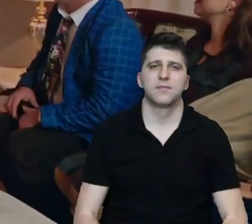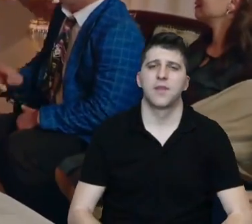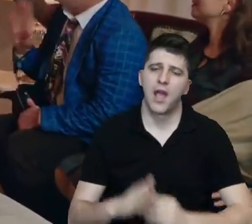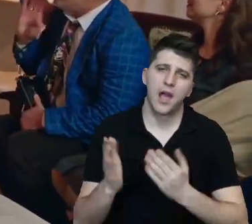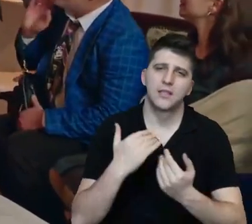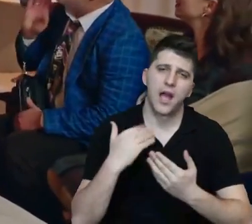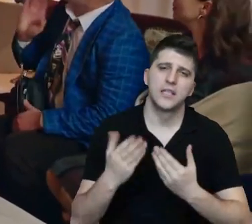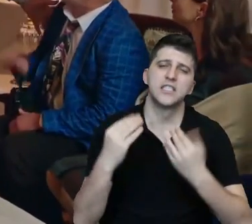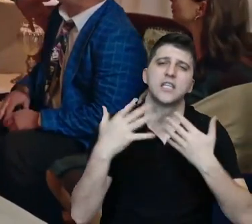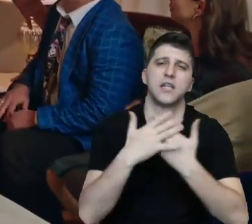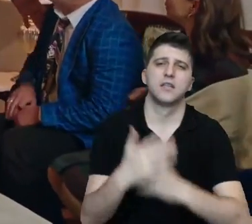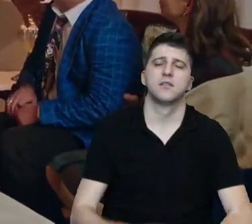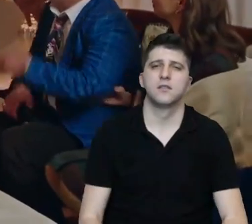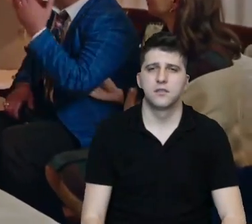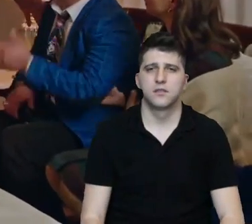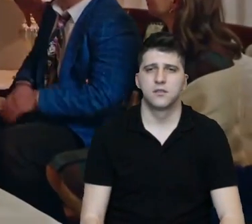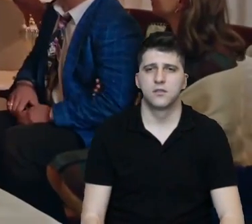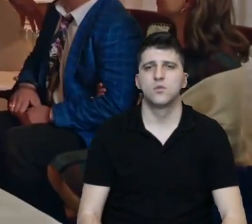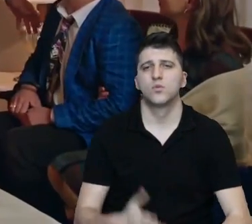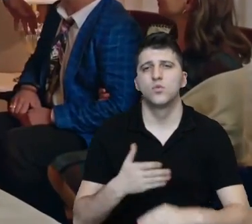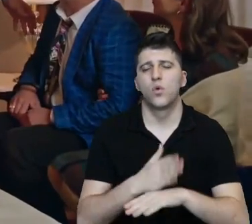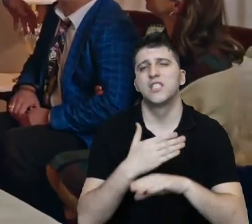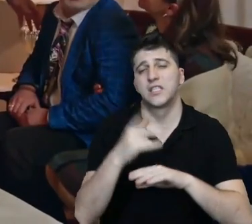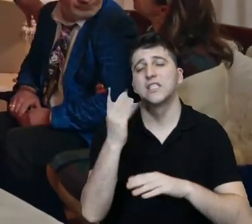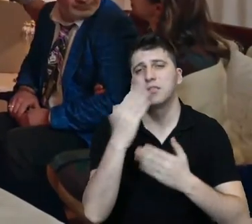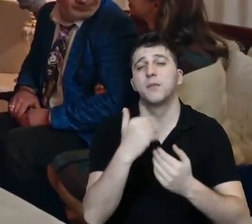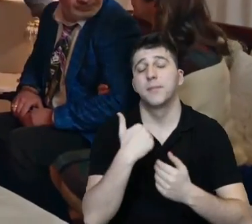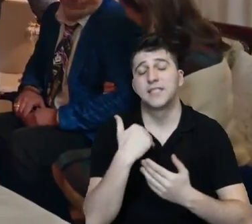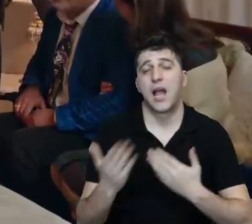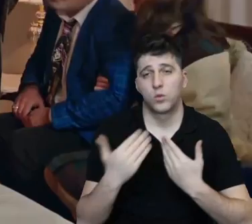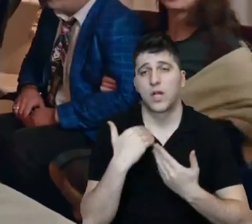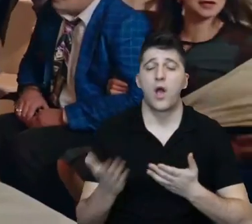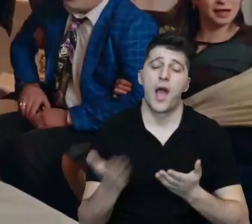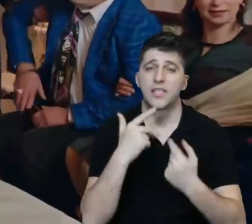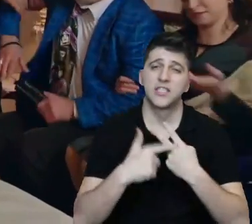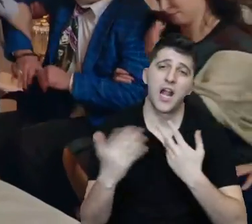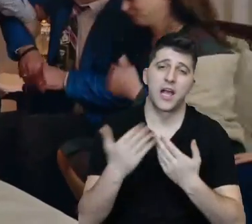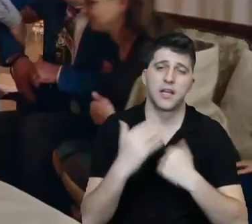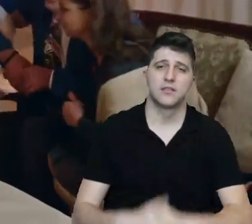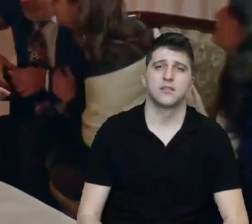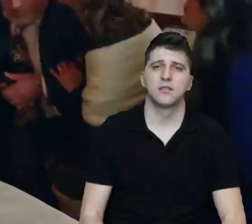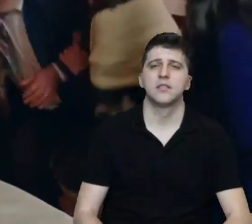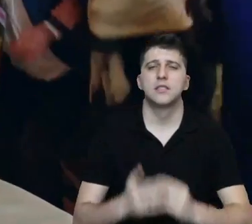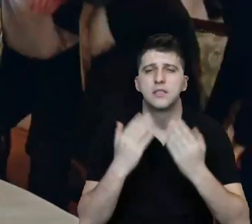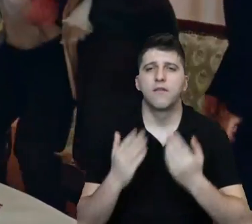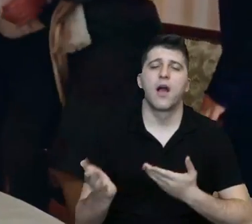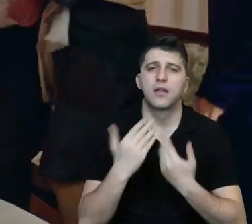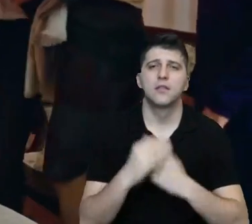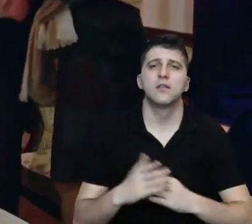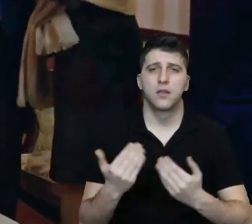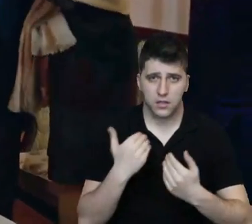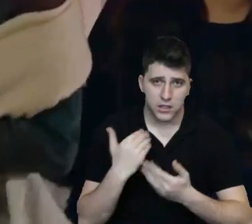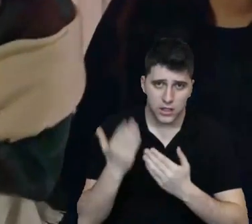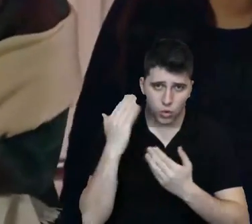Hadi bakalım. Hadi iyi geceler. Doğru geç oldu. Geç sen artık. Yok yok biz de kalkıyoruz. Tabii, tabii, hadi Yaşar. Evet. Hadi kızım. Ya hadi.